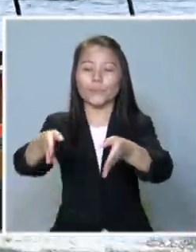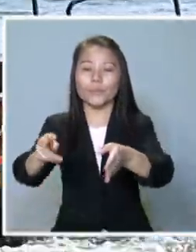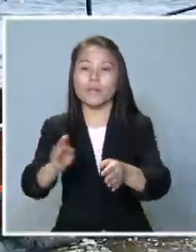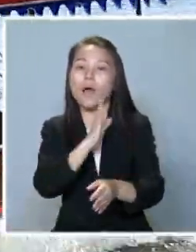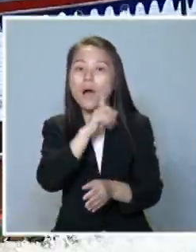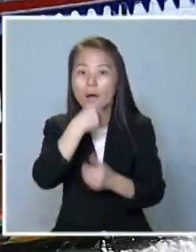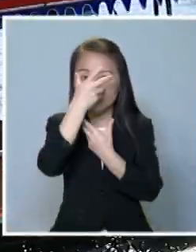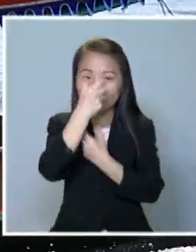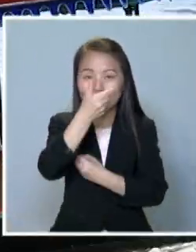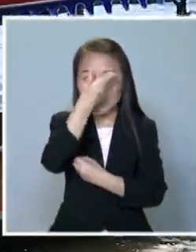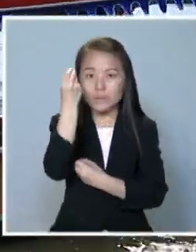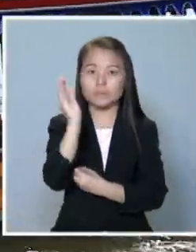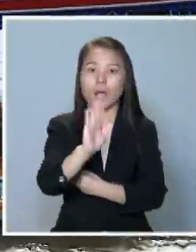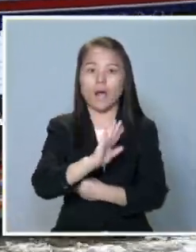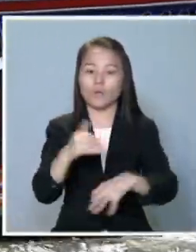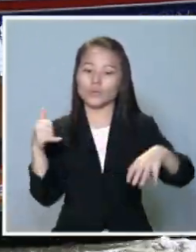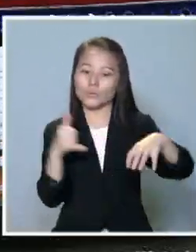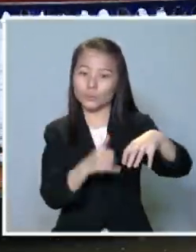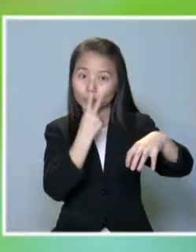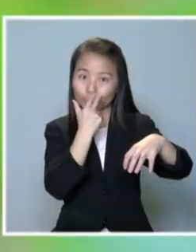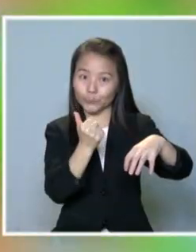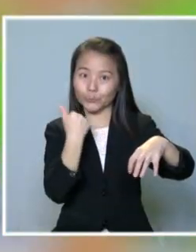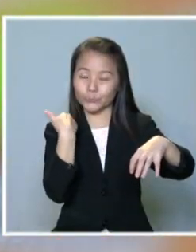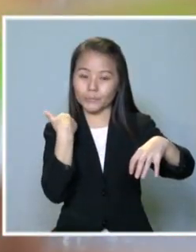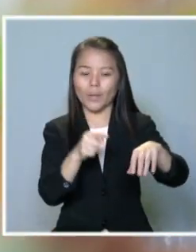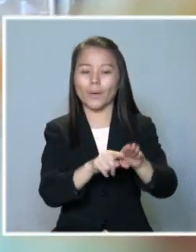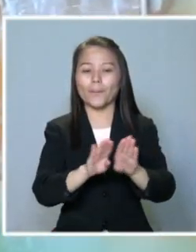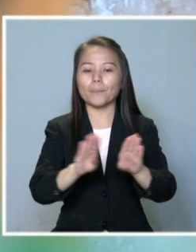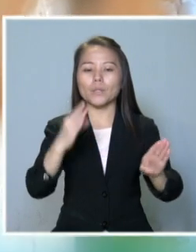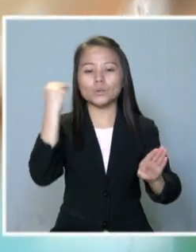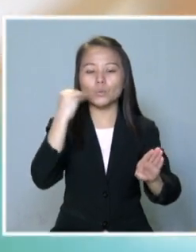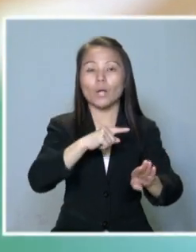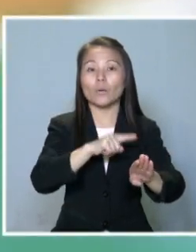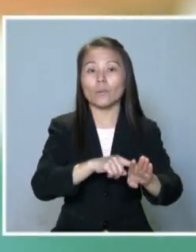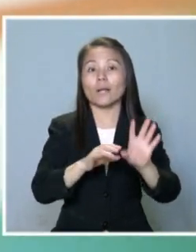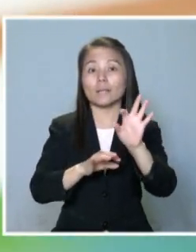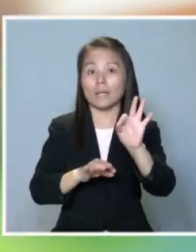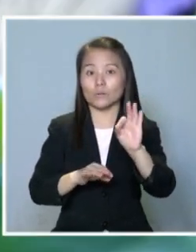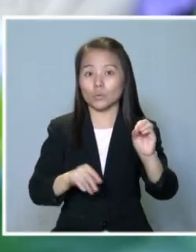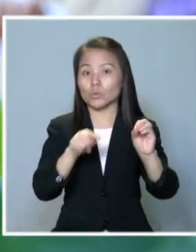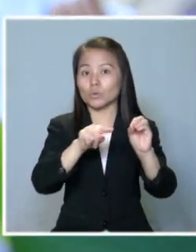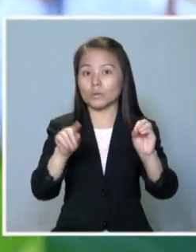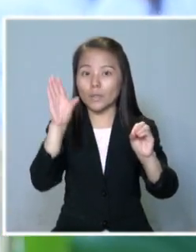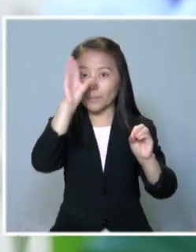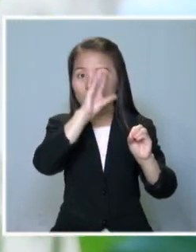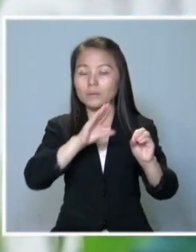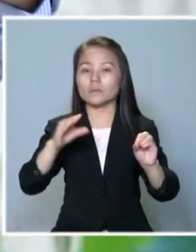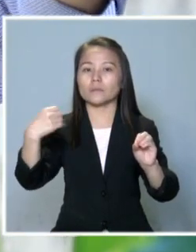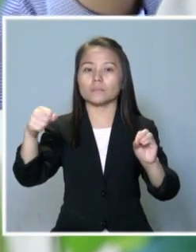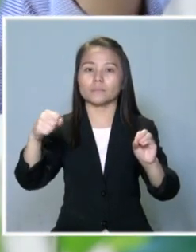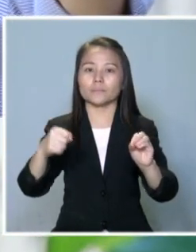สนใจก็อย่าลืมแวะมาได้นะคะที่นี่เขาเปิดทุกวันตั้งแต่เวลา9นาฬิกาถึง22นาฬิก